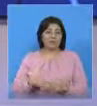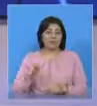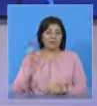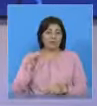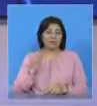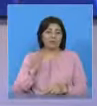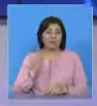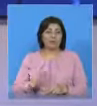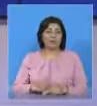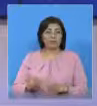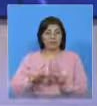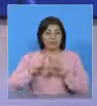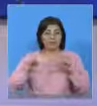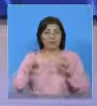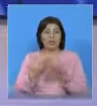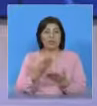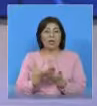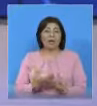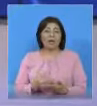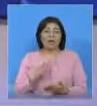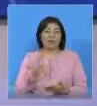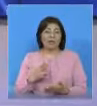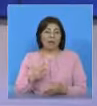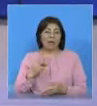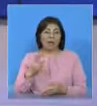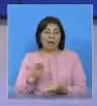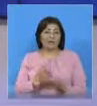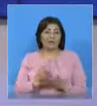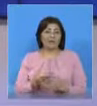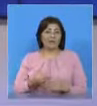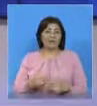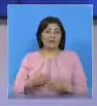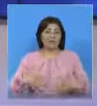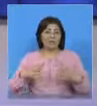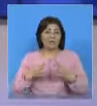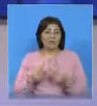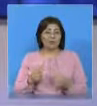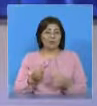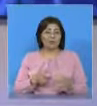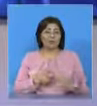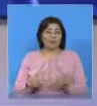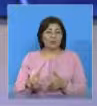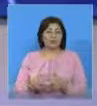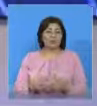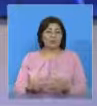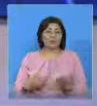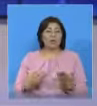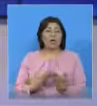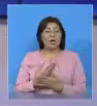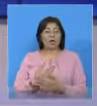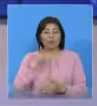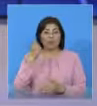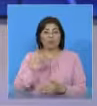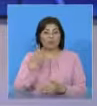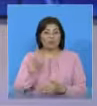будет проходить в традиционном формате. Однако, как отразится на семейном бюджете подготовка к предстоящему учебному